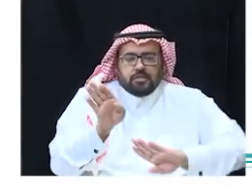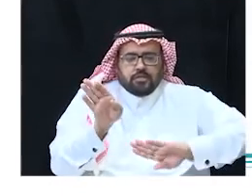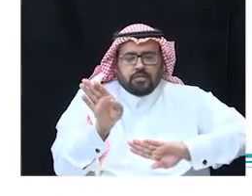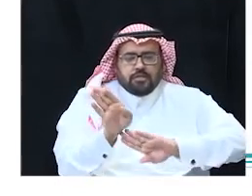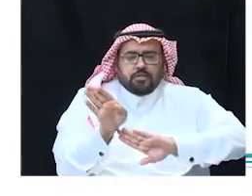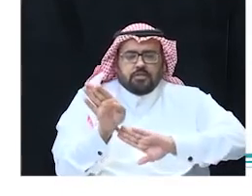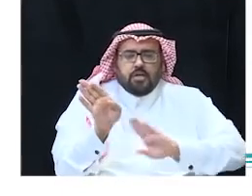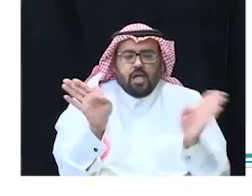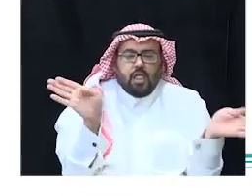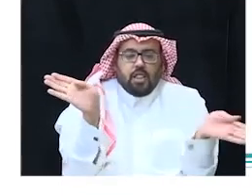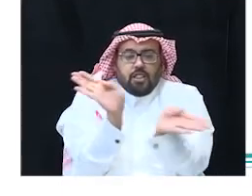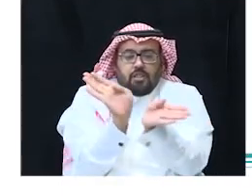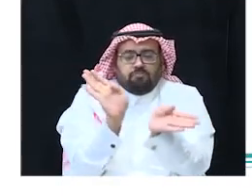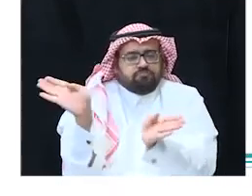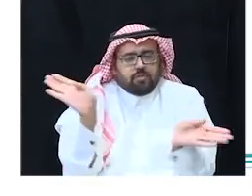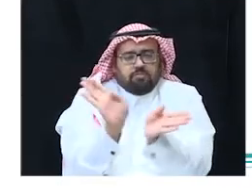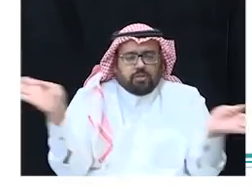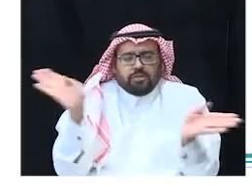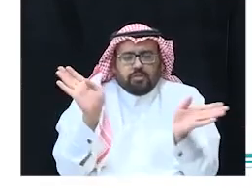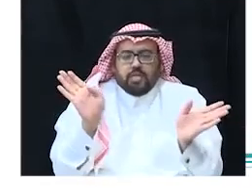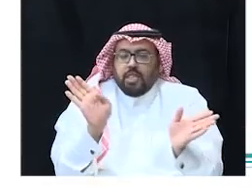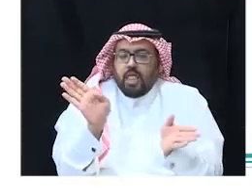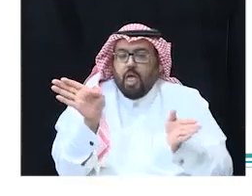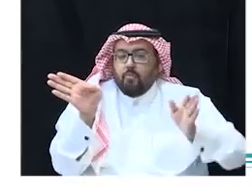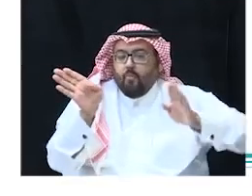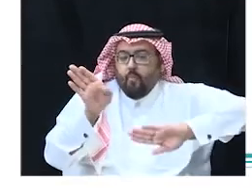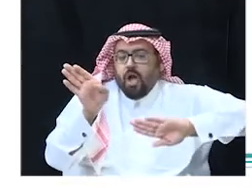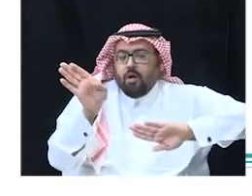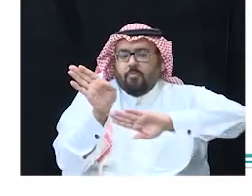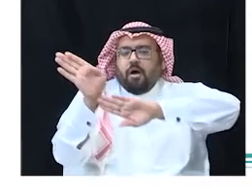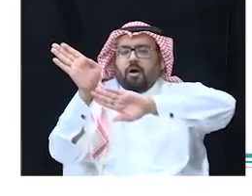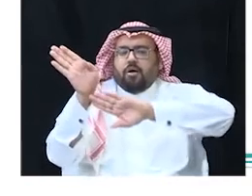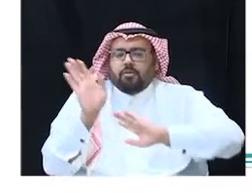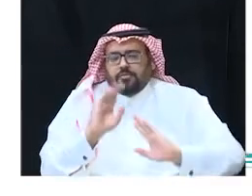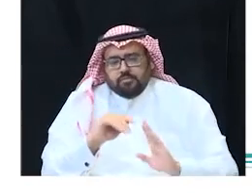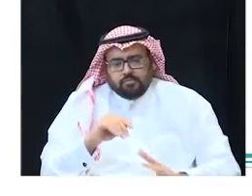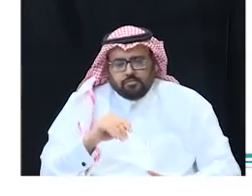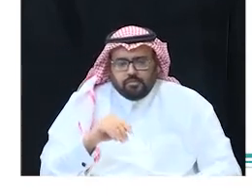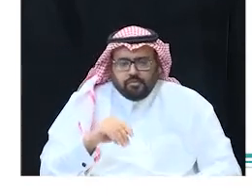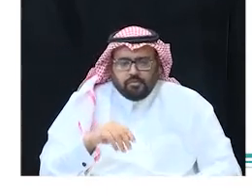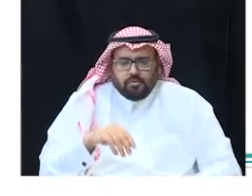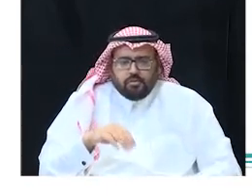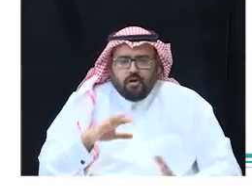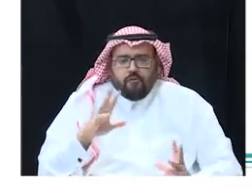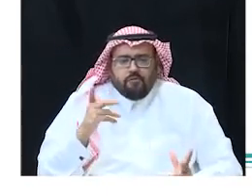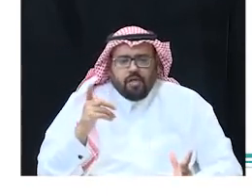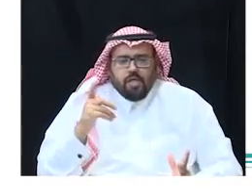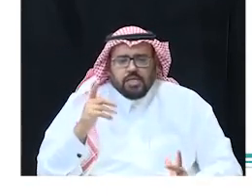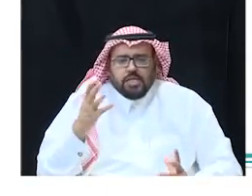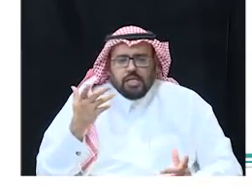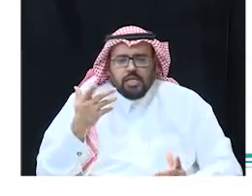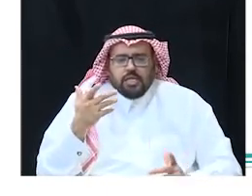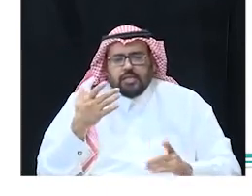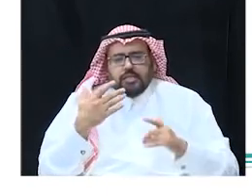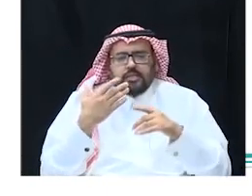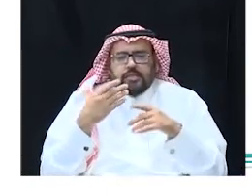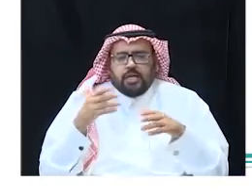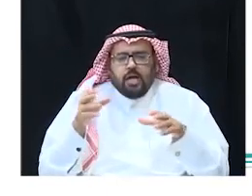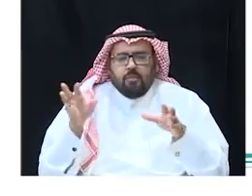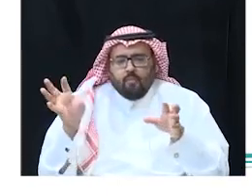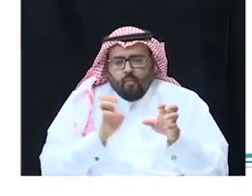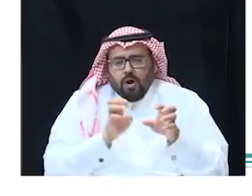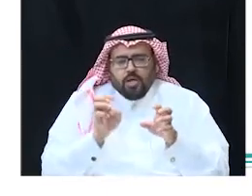بعكس القطبين لأحد المغناطيس، فإن المغناطيسين يتجاذبان مباشرة، ما